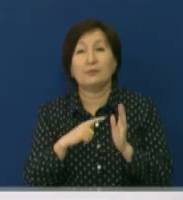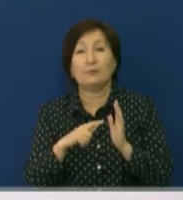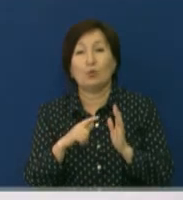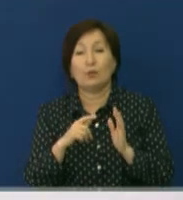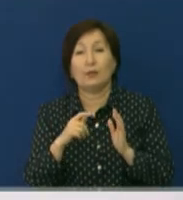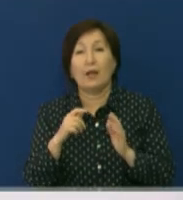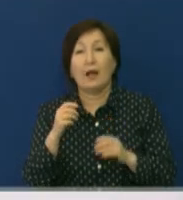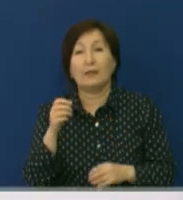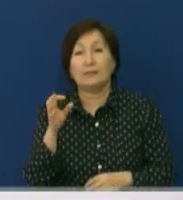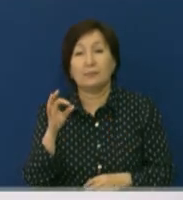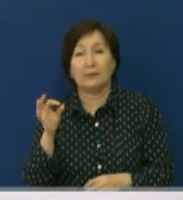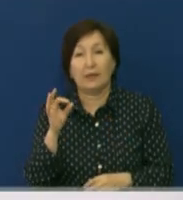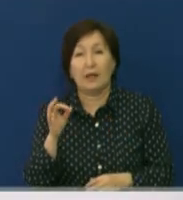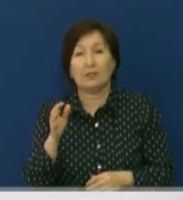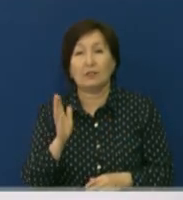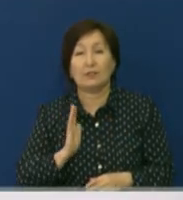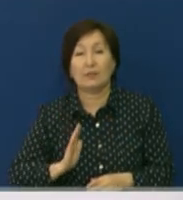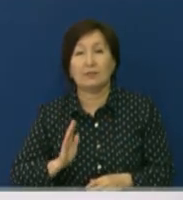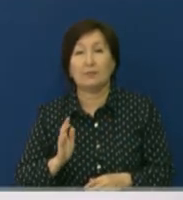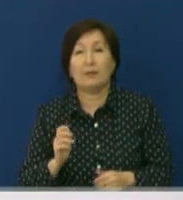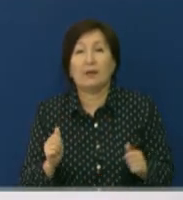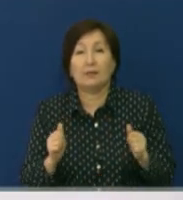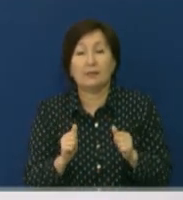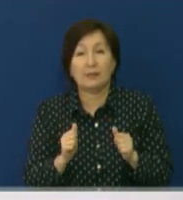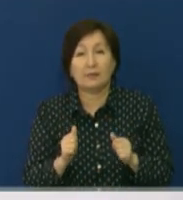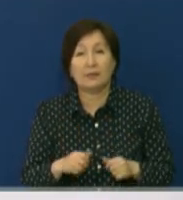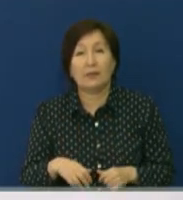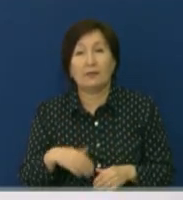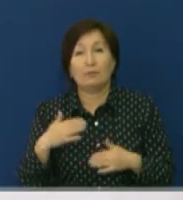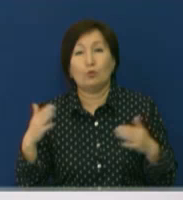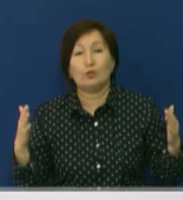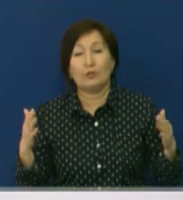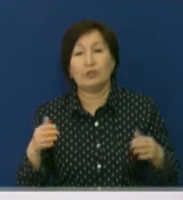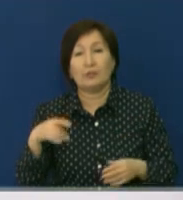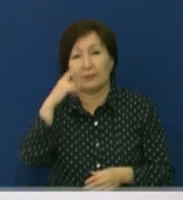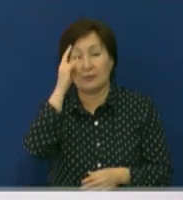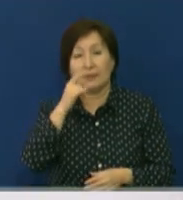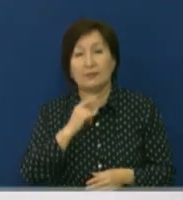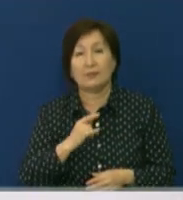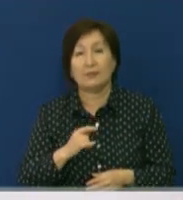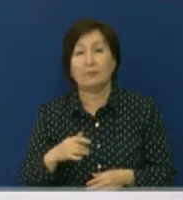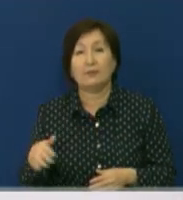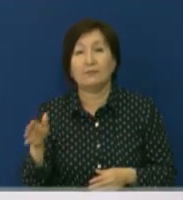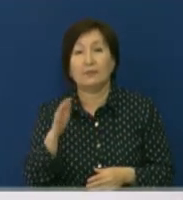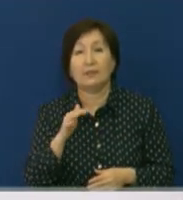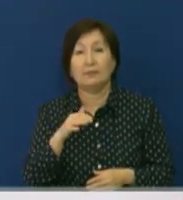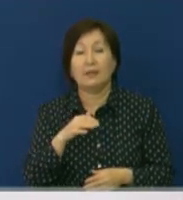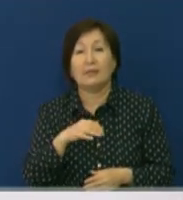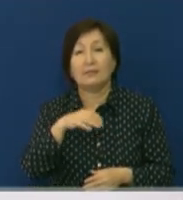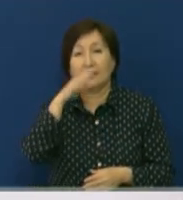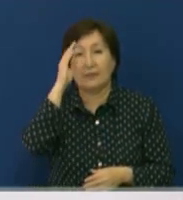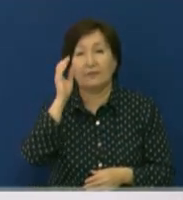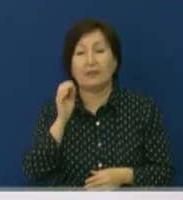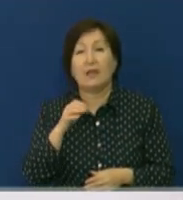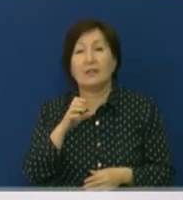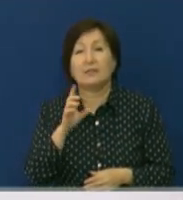ожидается похолодание ближайший три дня большая большая часть территории казахстана будет находиться под влиянием северо-западном антициклона что